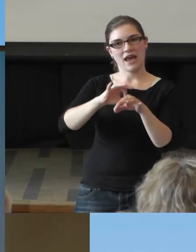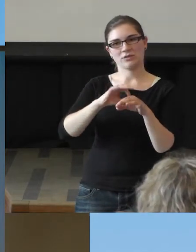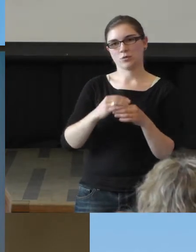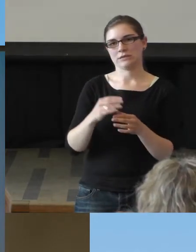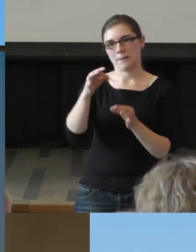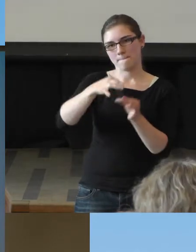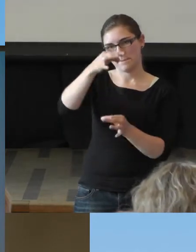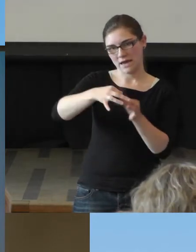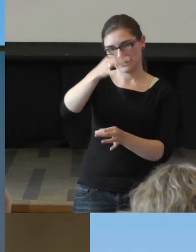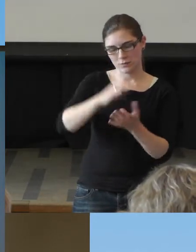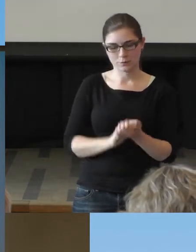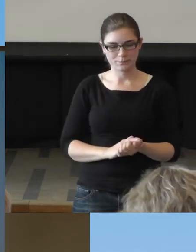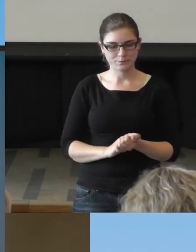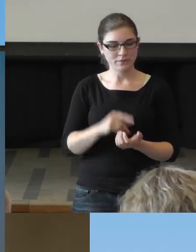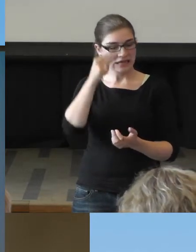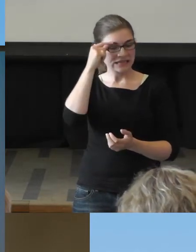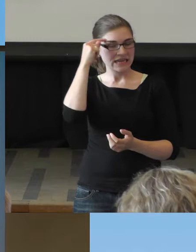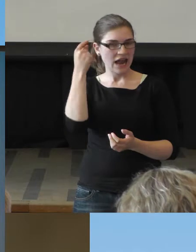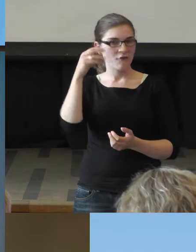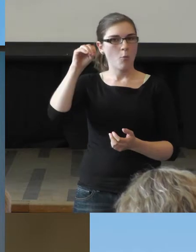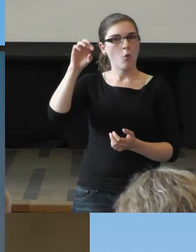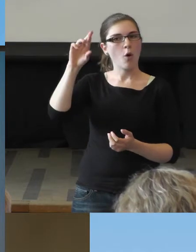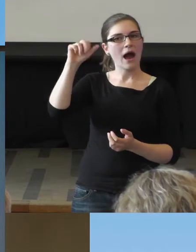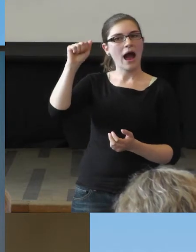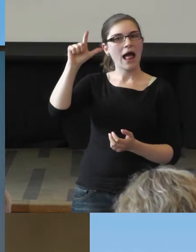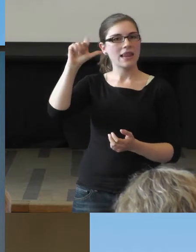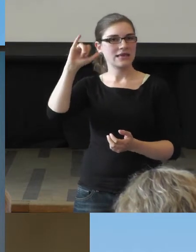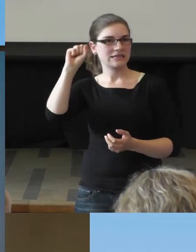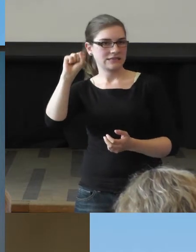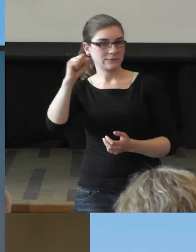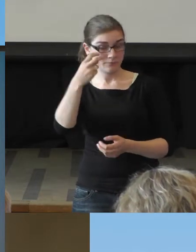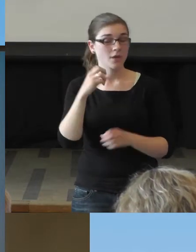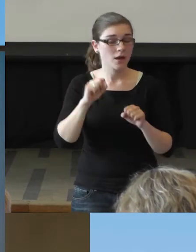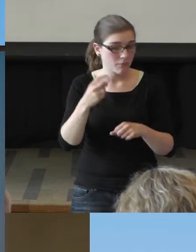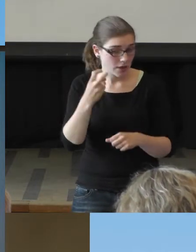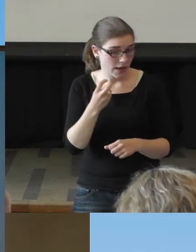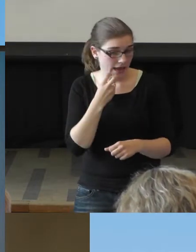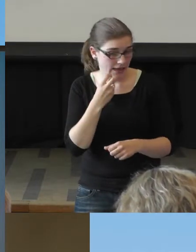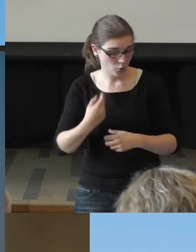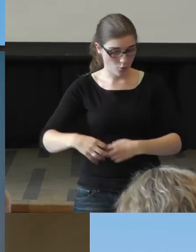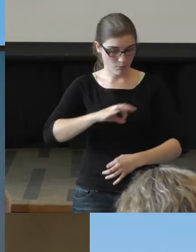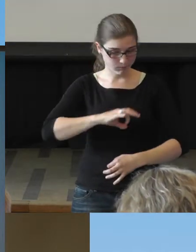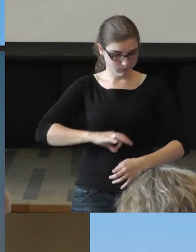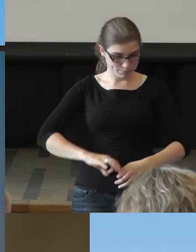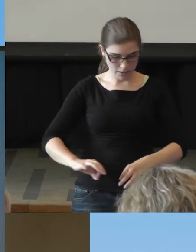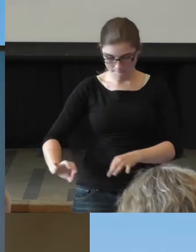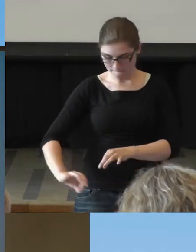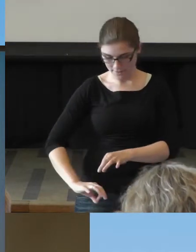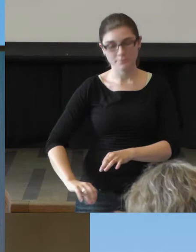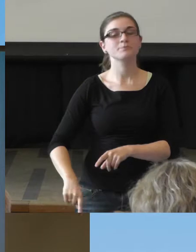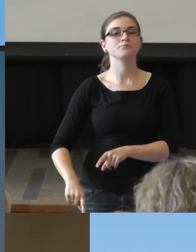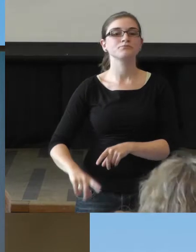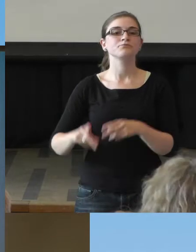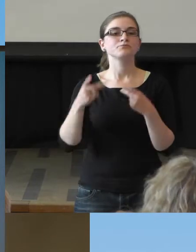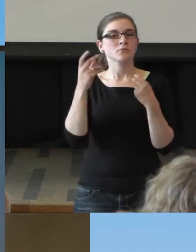Nervus, Suralis heißt der Nerv, den wir hier mit Elektroden abgreifen können und hier sehen Sie, wie das Potenzial